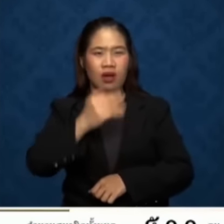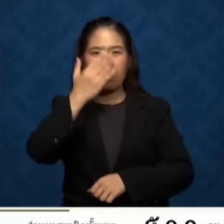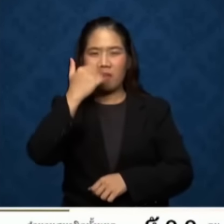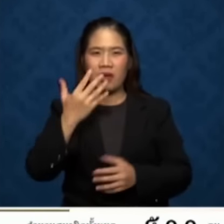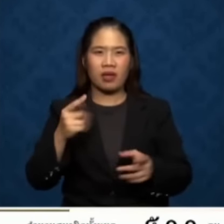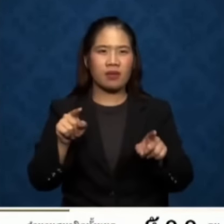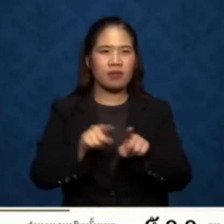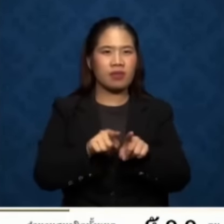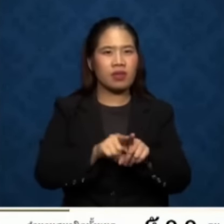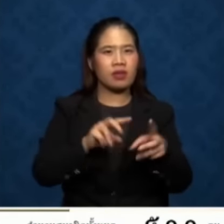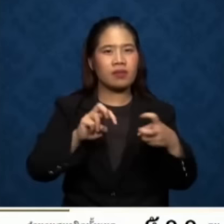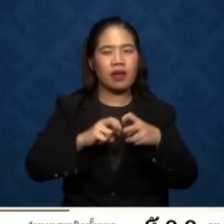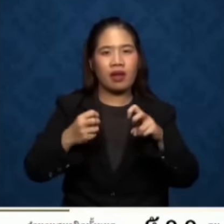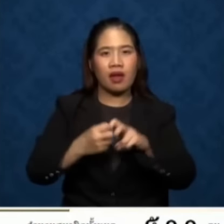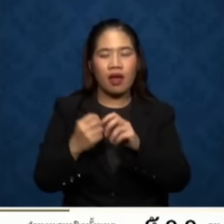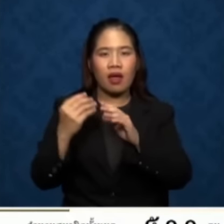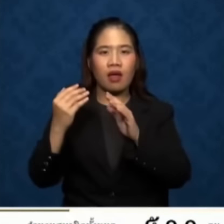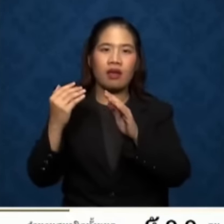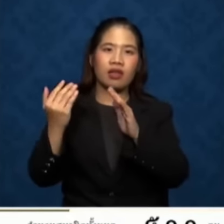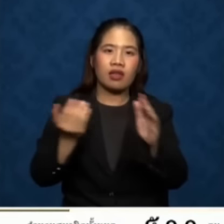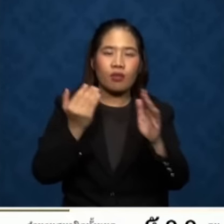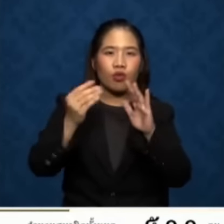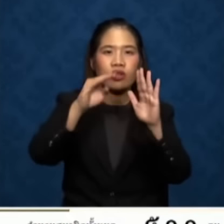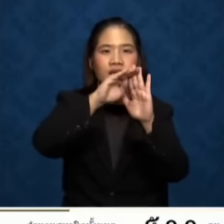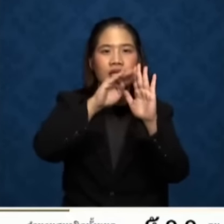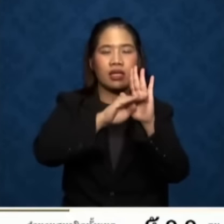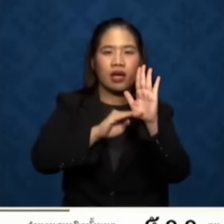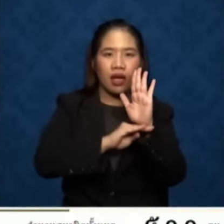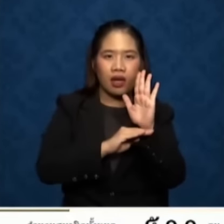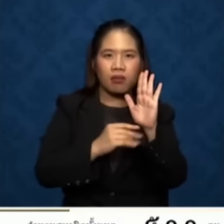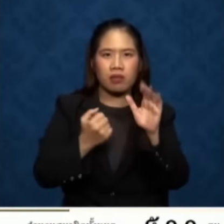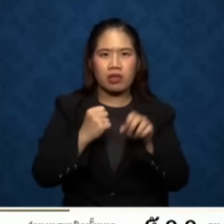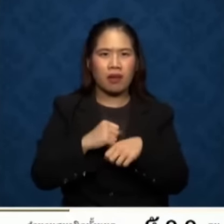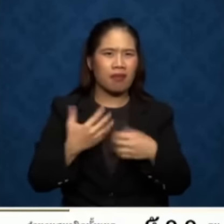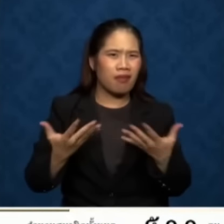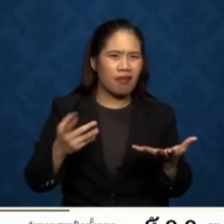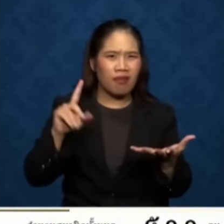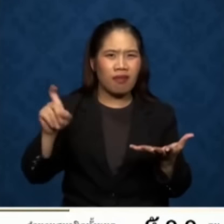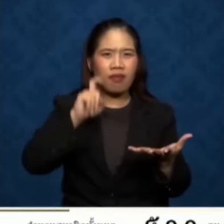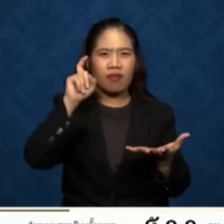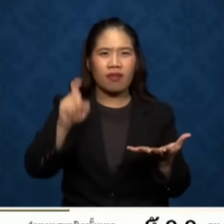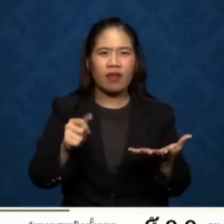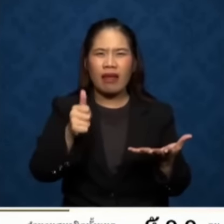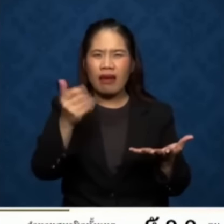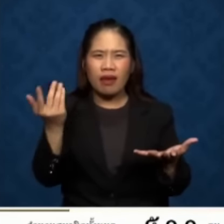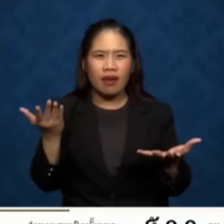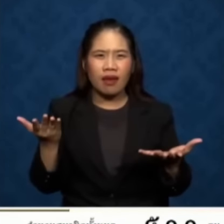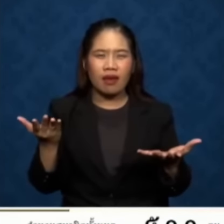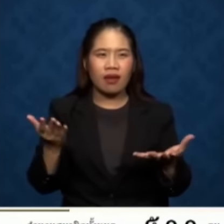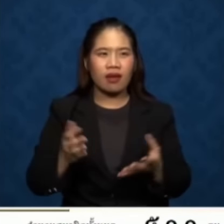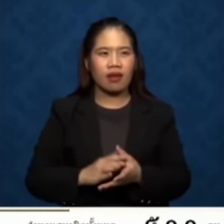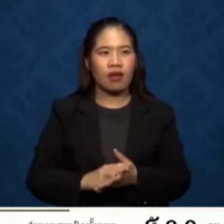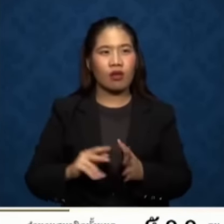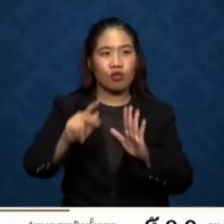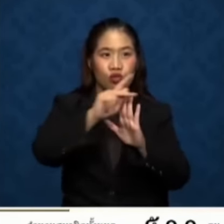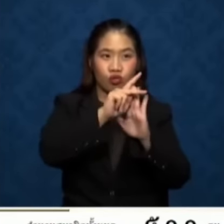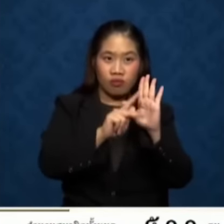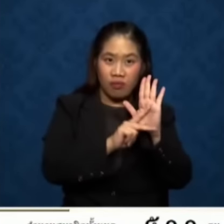างกระบวนการยุติธรรมมันจะทำลายล้างได้ยังไงก็เมื่อกฎหม